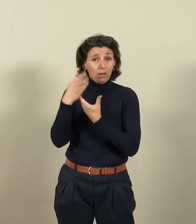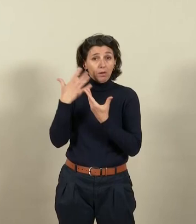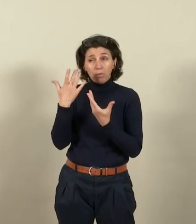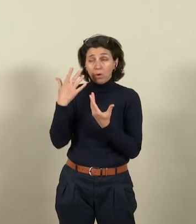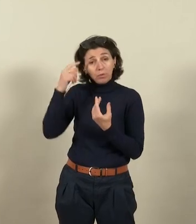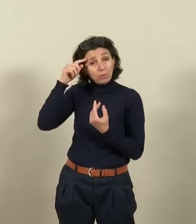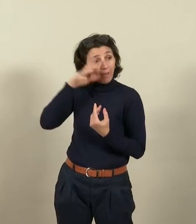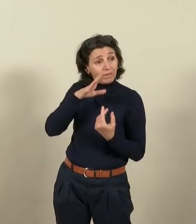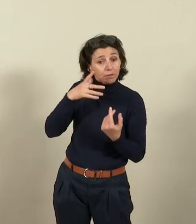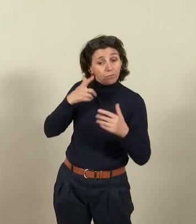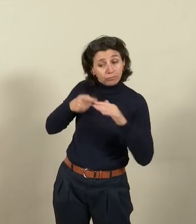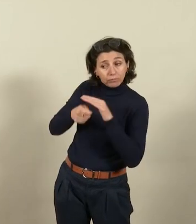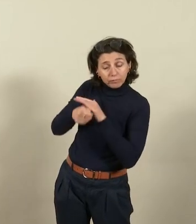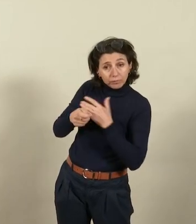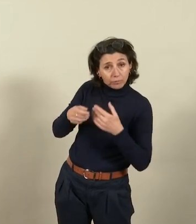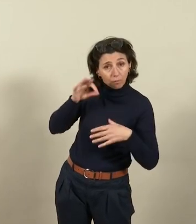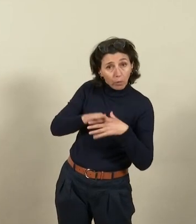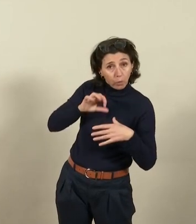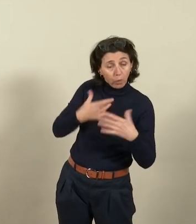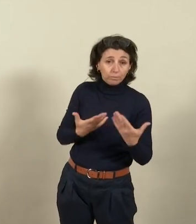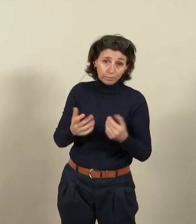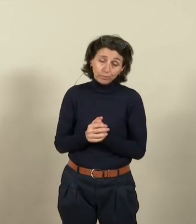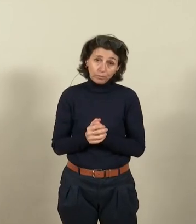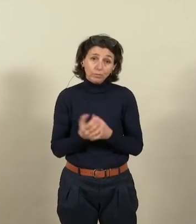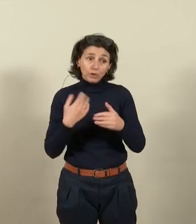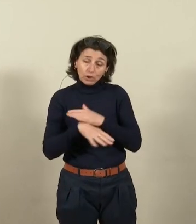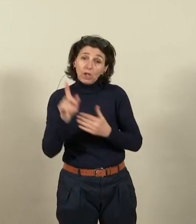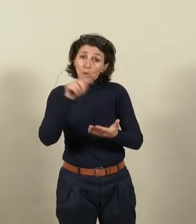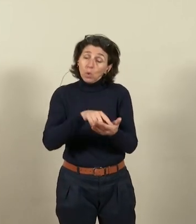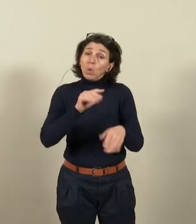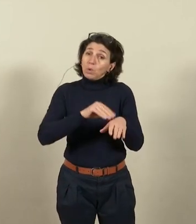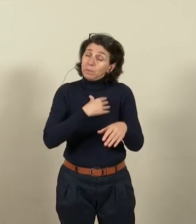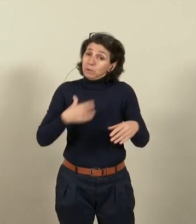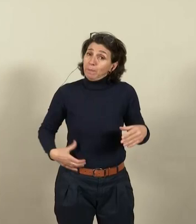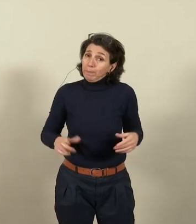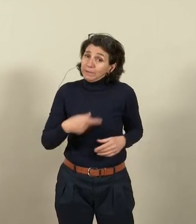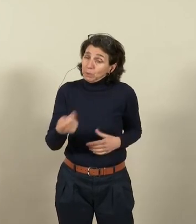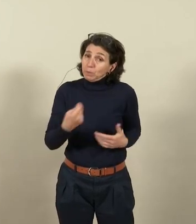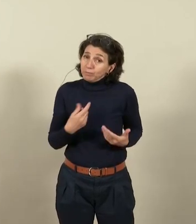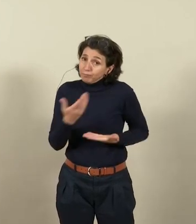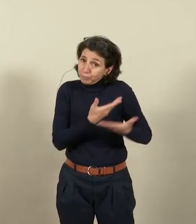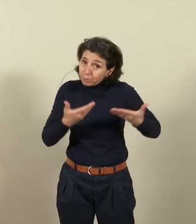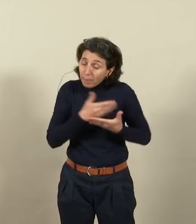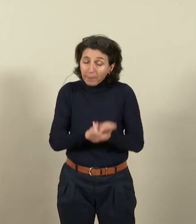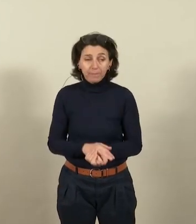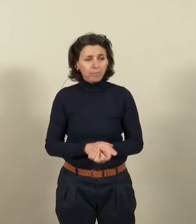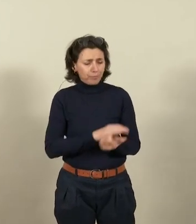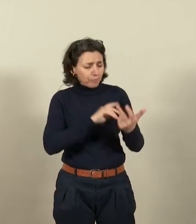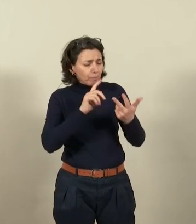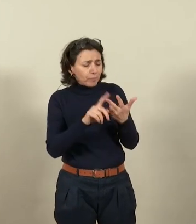vote des subventions qui seront proposées en conseil municipal deux points ont été évoqués aussi le manque de moyens